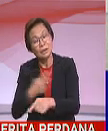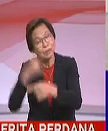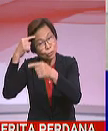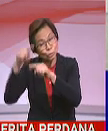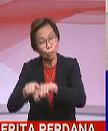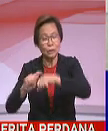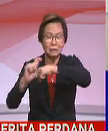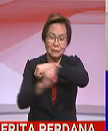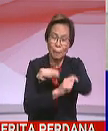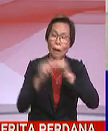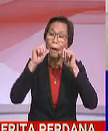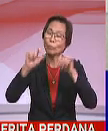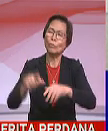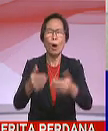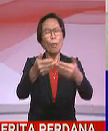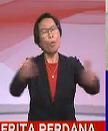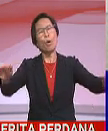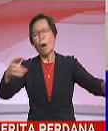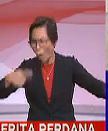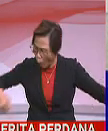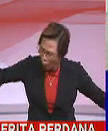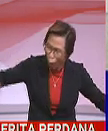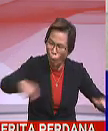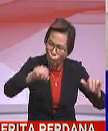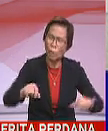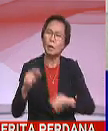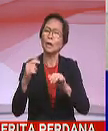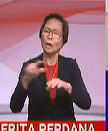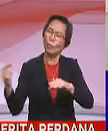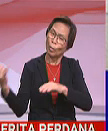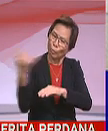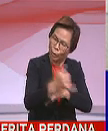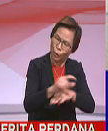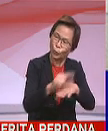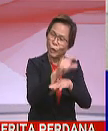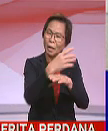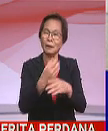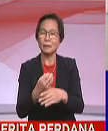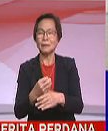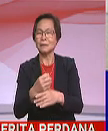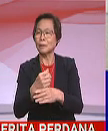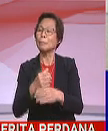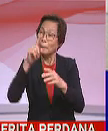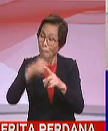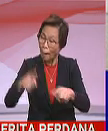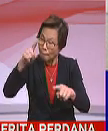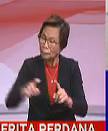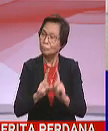dibuka untuk digunakan oleh orang awam selagi mana ianya tidak bertentangan